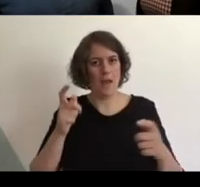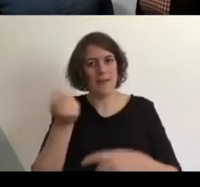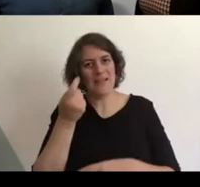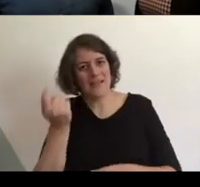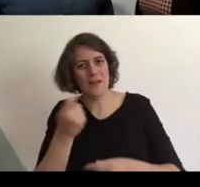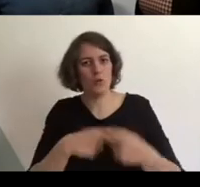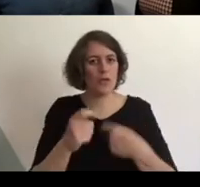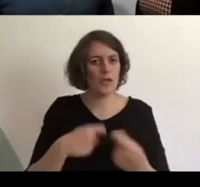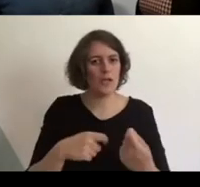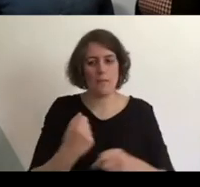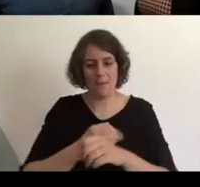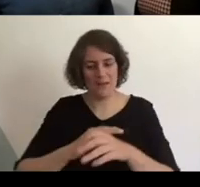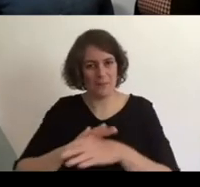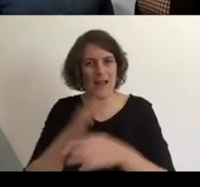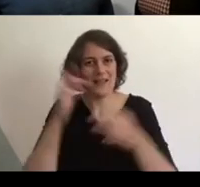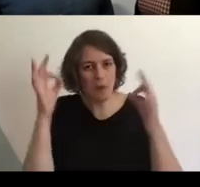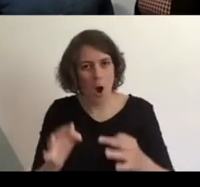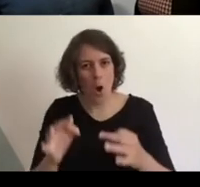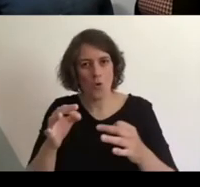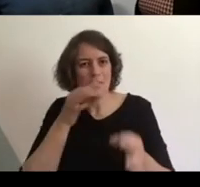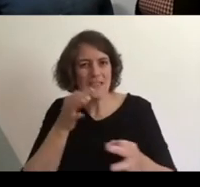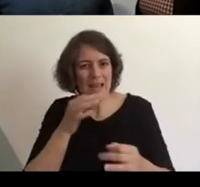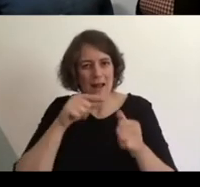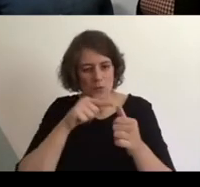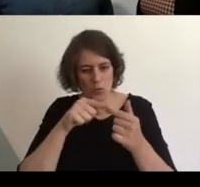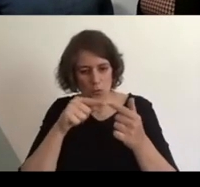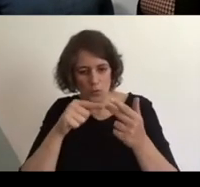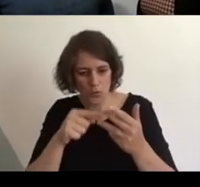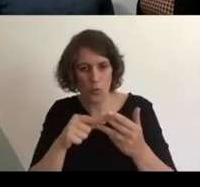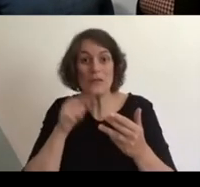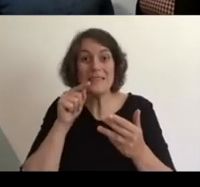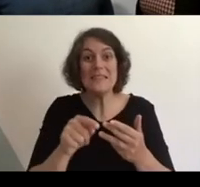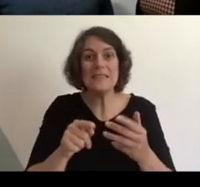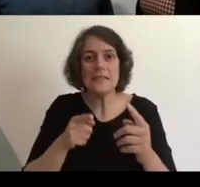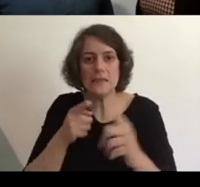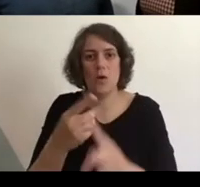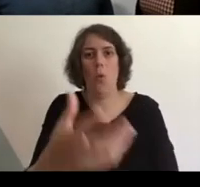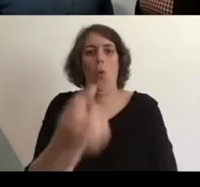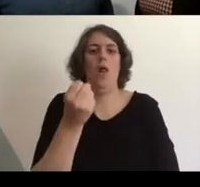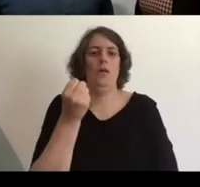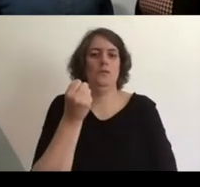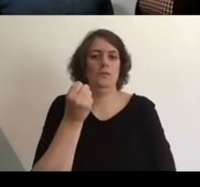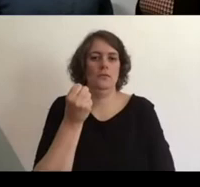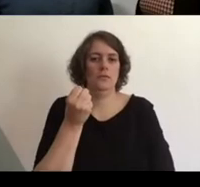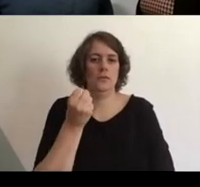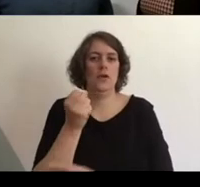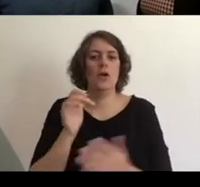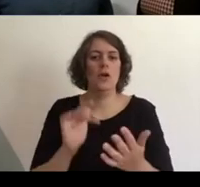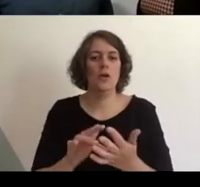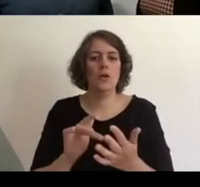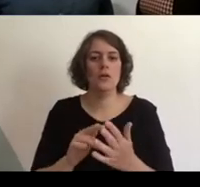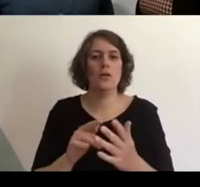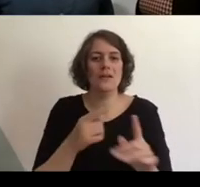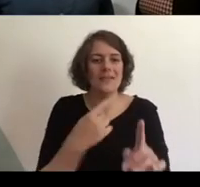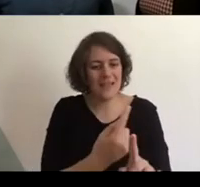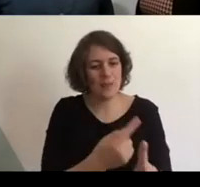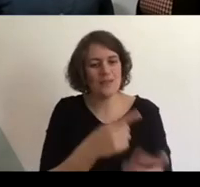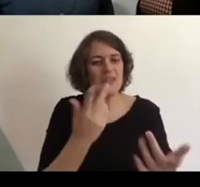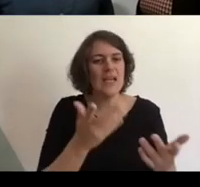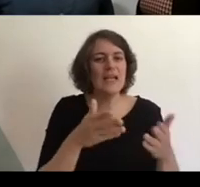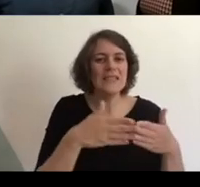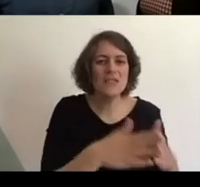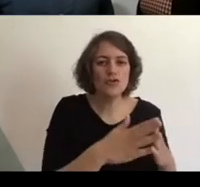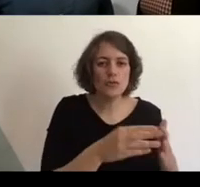unseren Arbeitsbereichen brauchen können, die sprechen wir an, weil sie sonst sich sowieso immer wieder die Nischen suchen. So, das